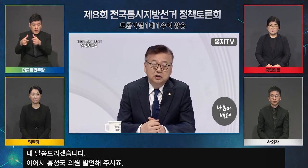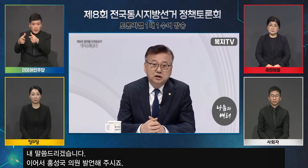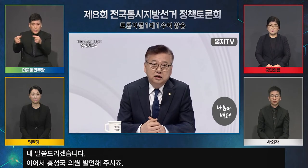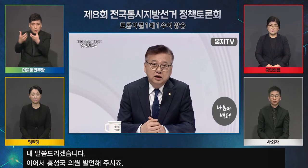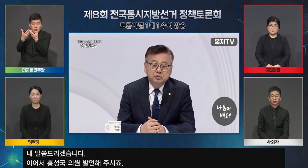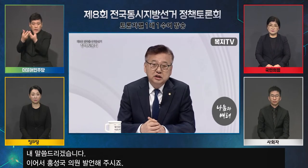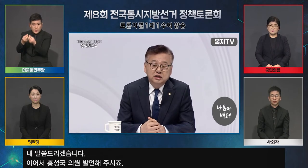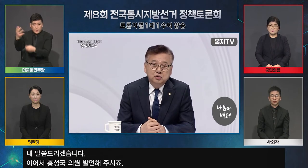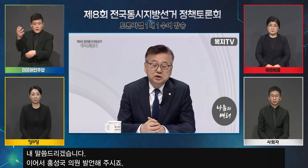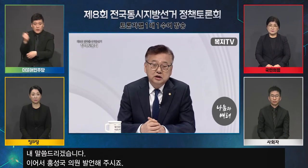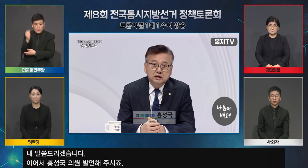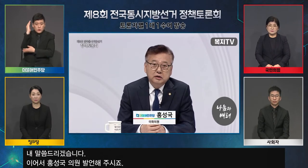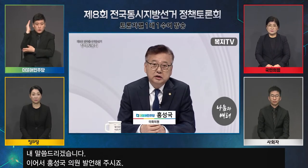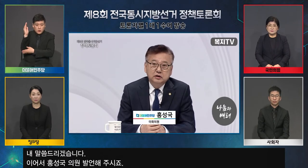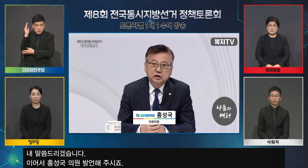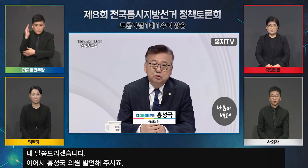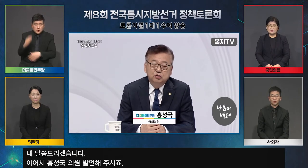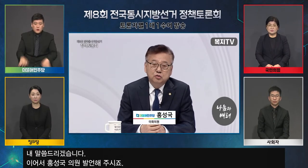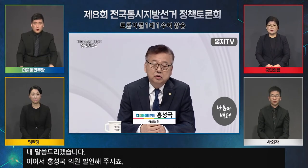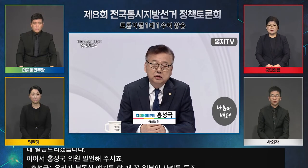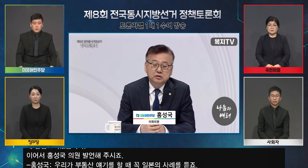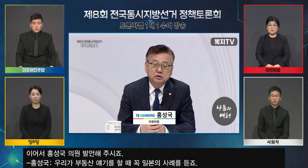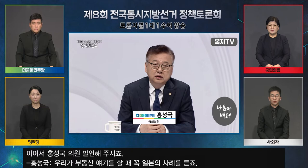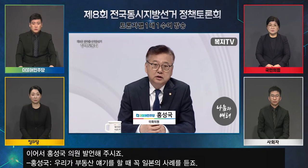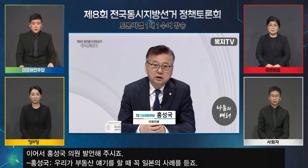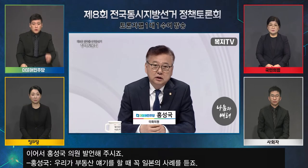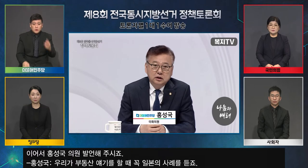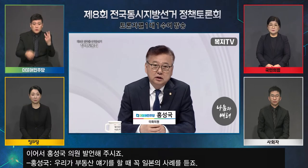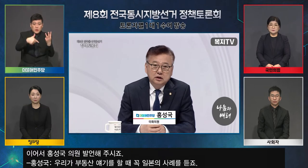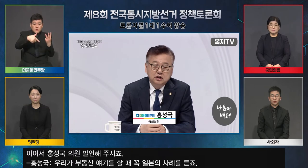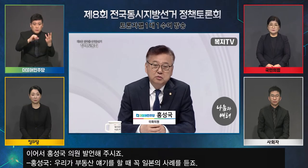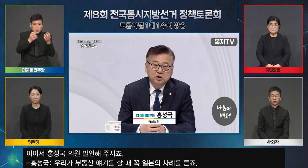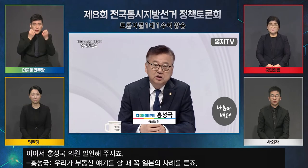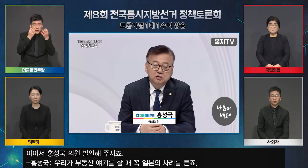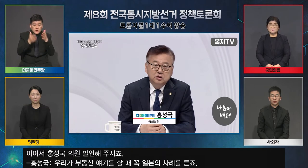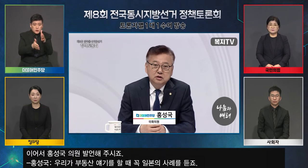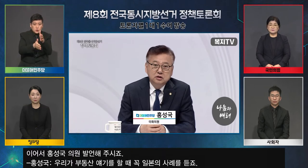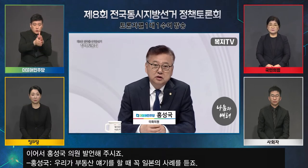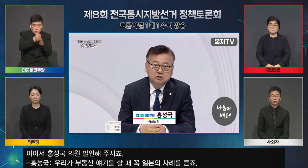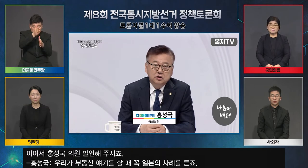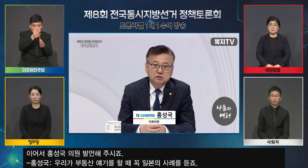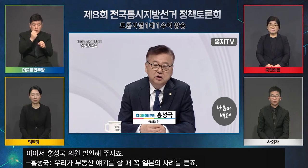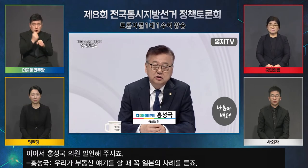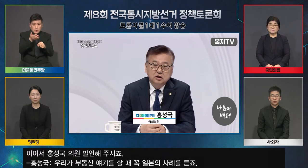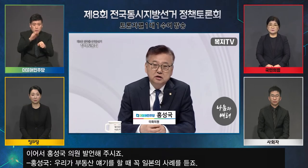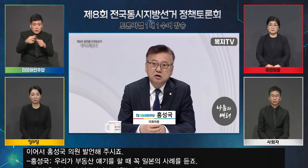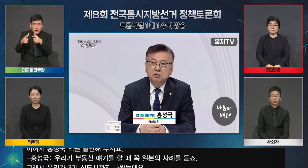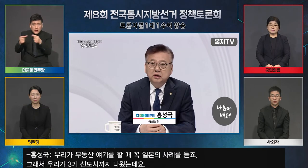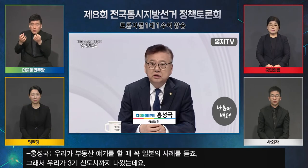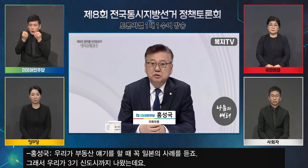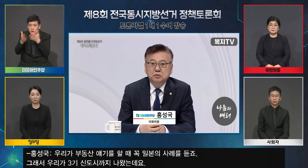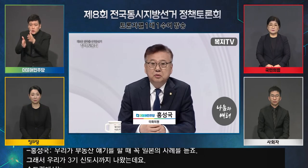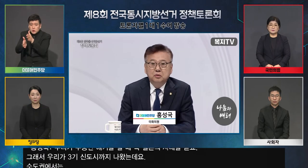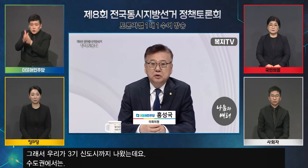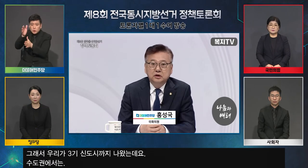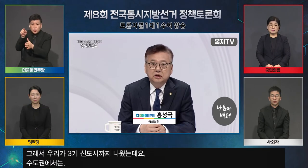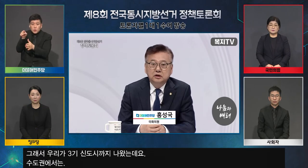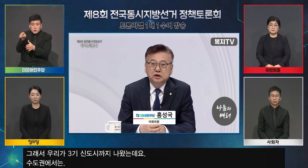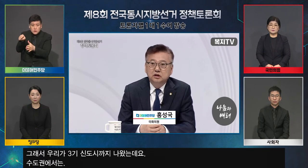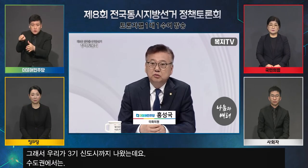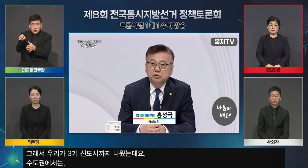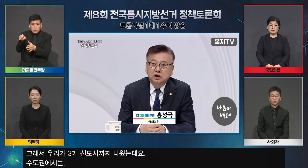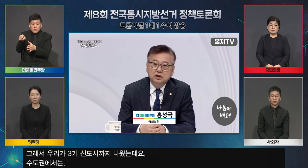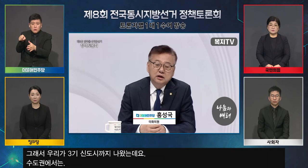그래서 우리가 이제 3기 신도시까지 나왔는데요. 수도권에서는 일본의 신도시들이 굉장히 슬럼화될 정도로